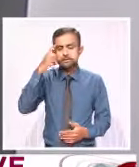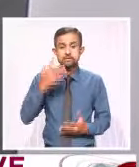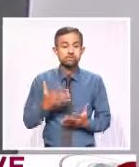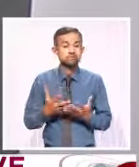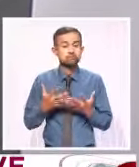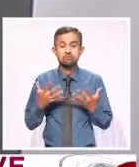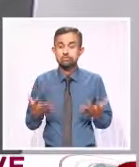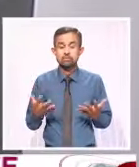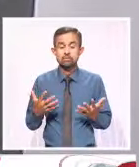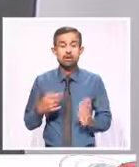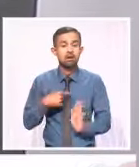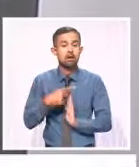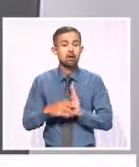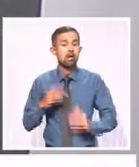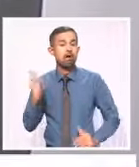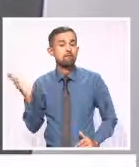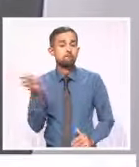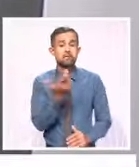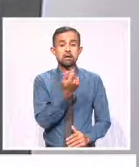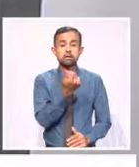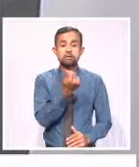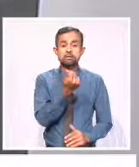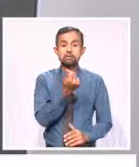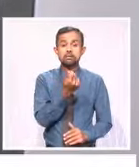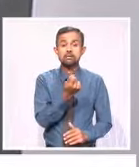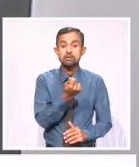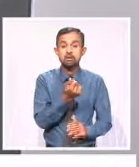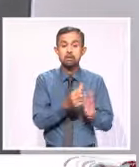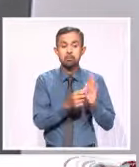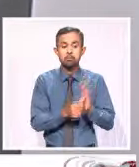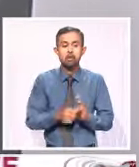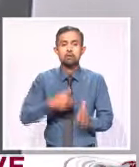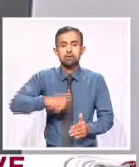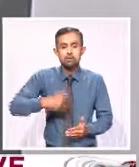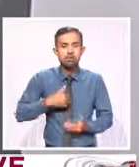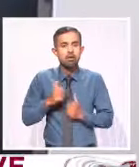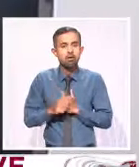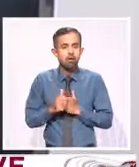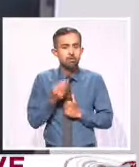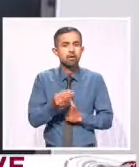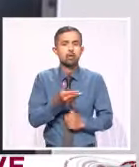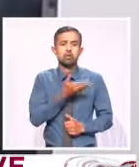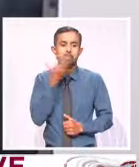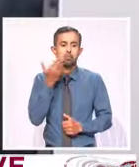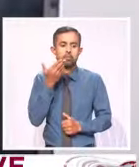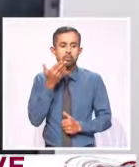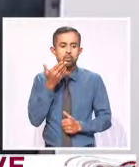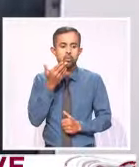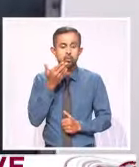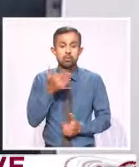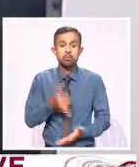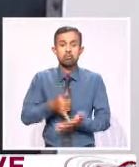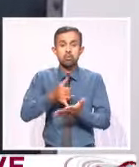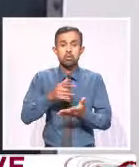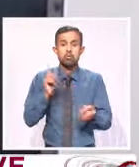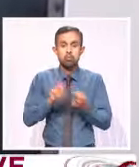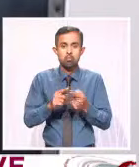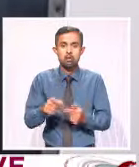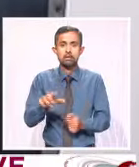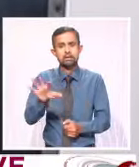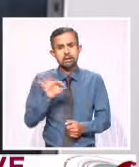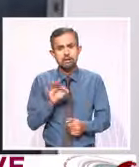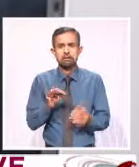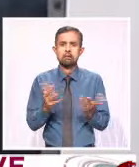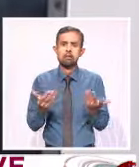අද රටේ හැම තැනම මුදලට යට වෙලා තියෙන වෙලාවක අපි හිතුවා ක්‍රිකට් ටික මට හදලා දෙන්න පුළුවන් වෙයි. චැම්පියන්ස් ට්‍රෝෆි එක තියෙනවා. ඒකට අපි තේරෙයිද